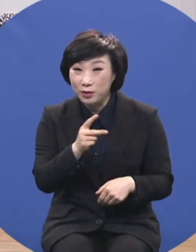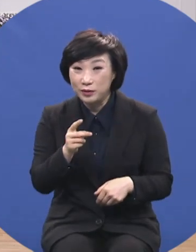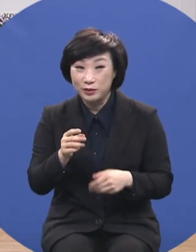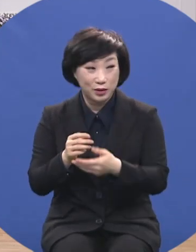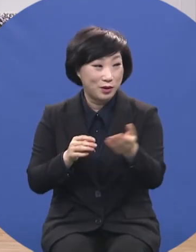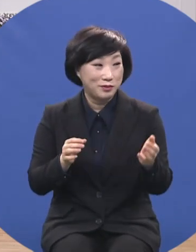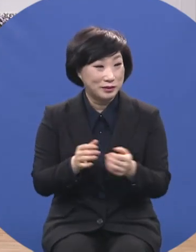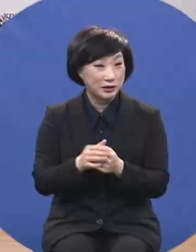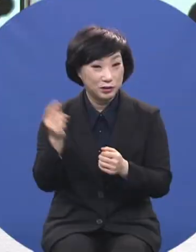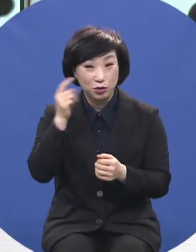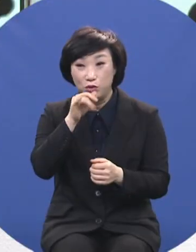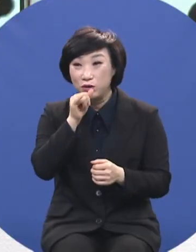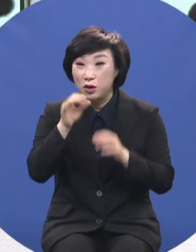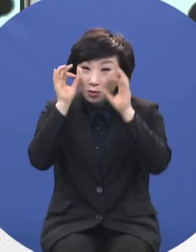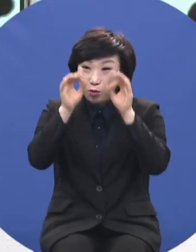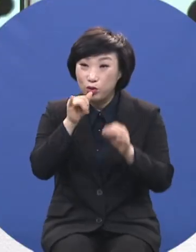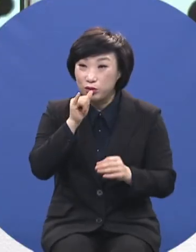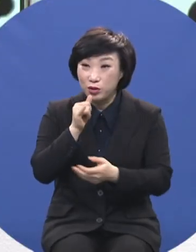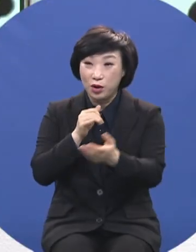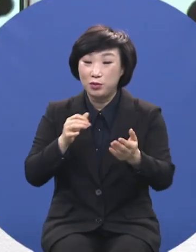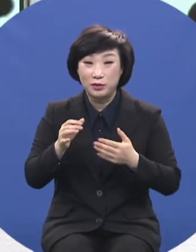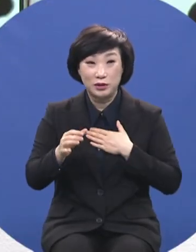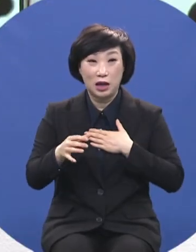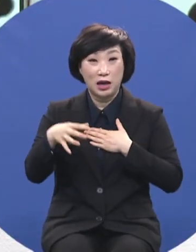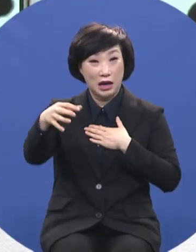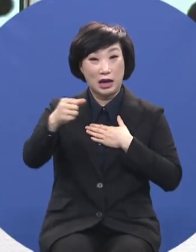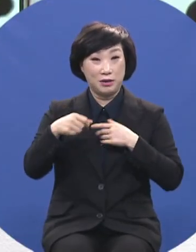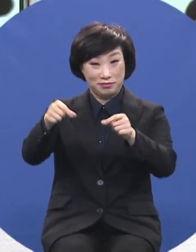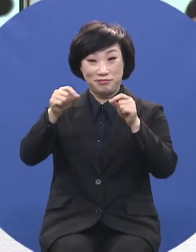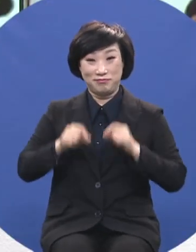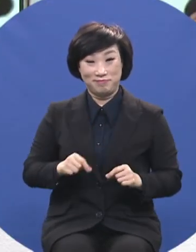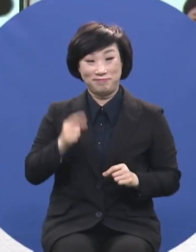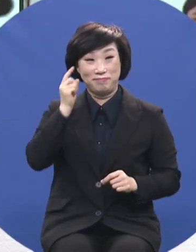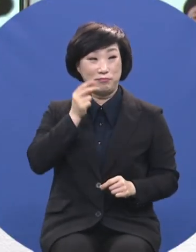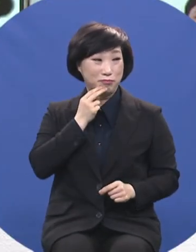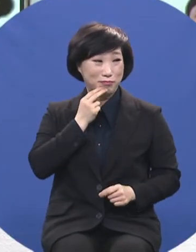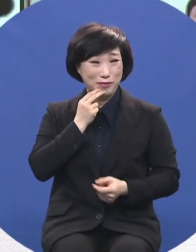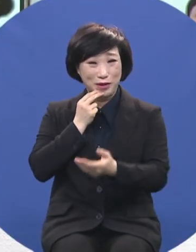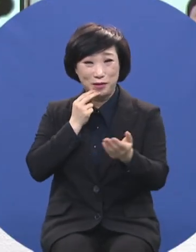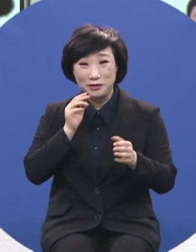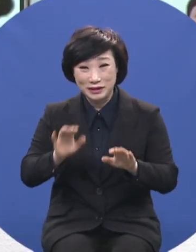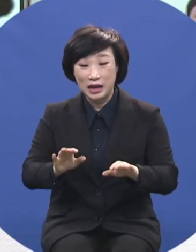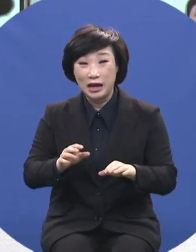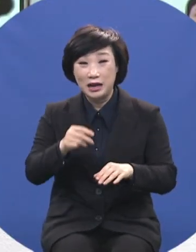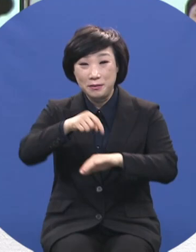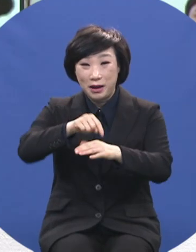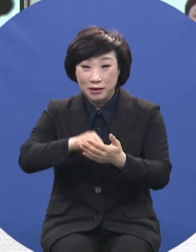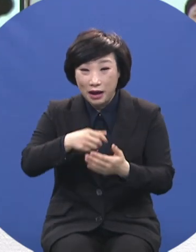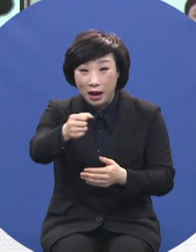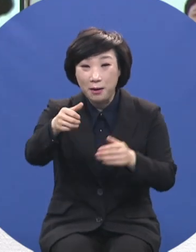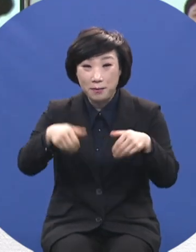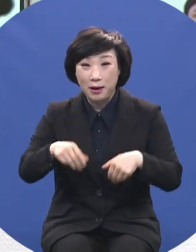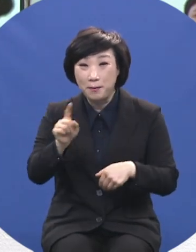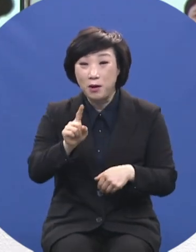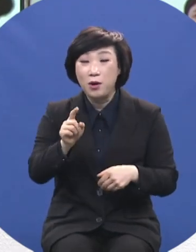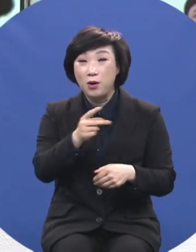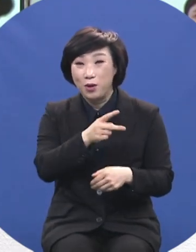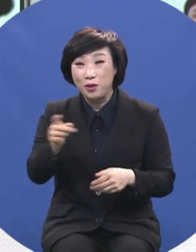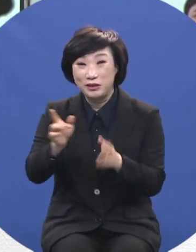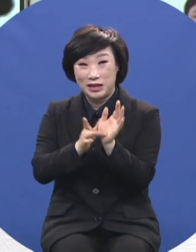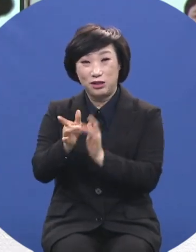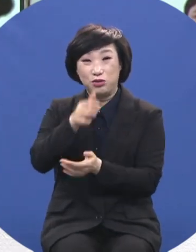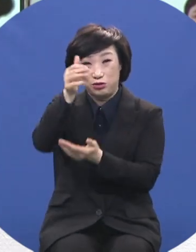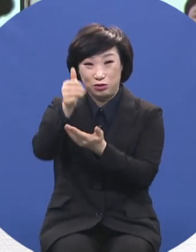듣기는 하지. 근데 가지려고는 않잖아. 이 마음을 품으라. 곧 그리스도 예수의